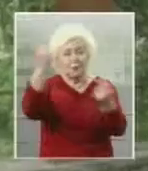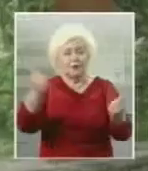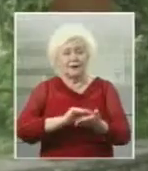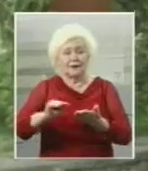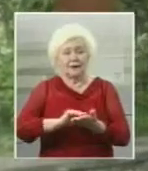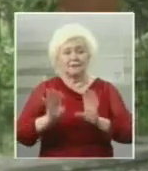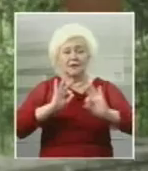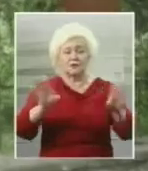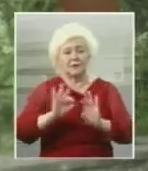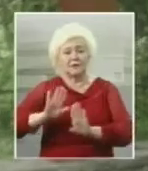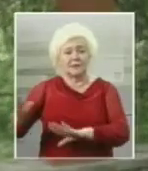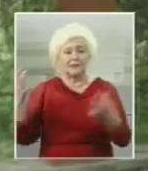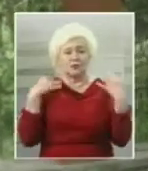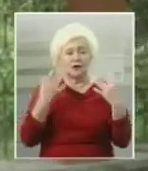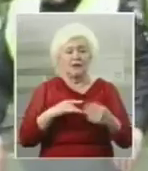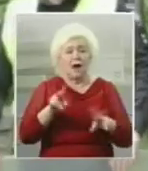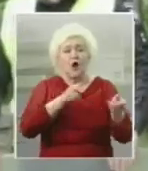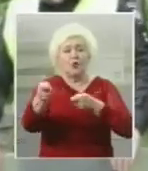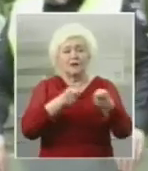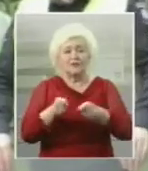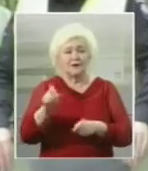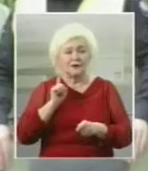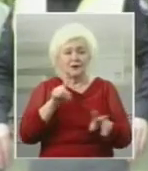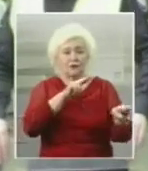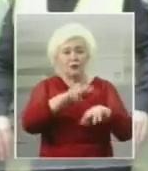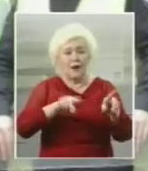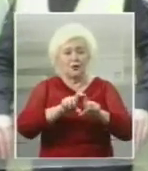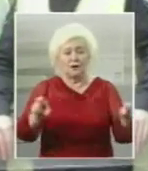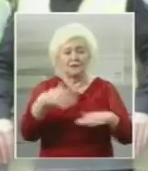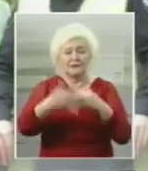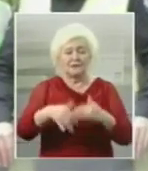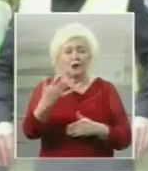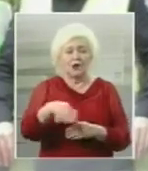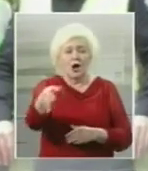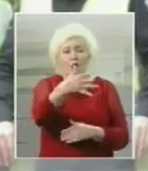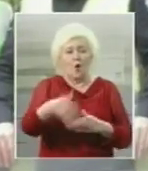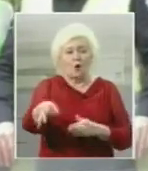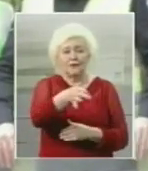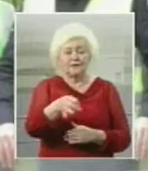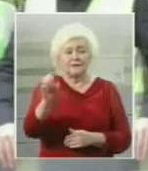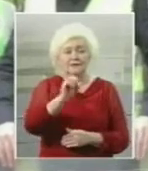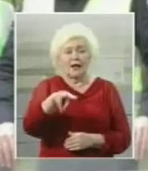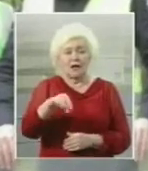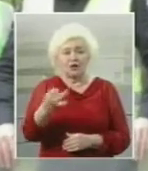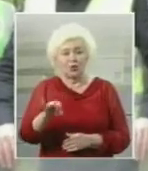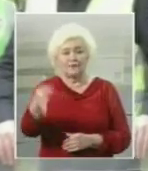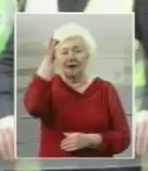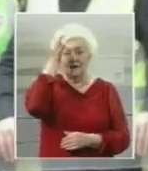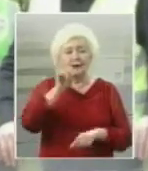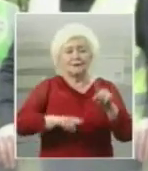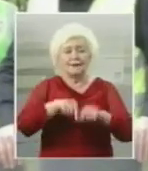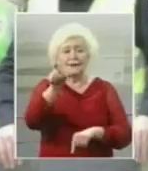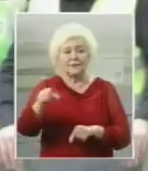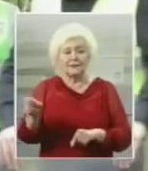розповів заступник начальника управління патрульної поліції в Херсонській області Євген Лехновський. Це нагадати батькам, якщо вони